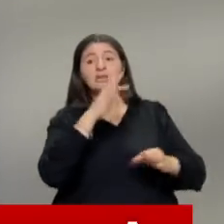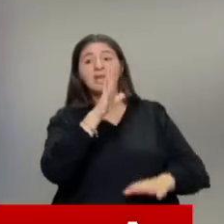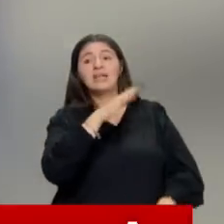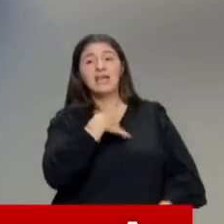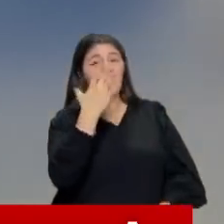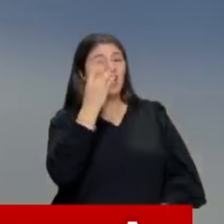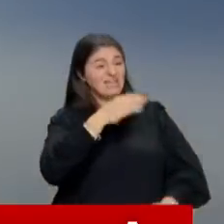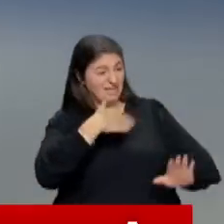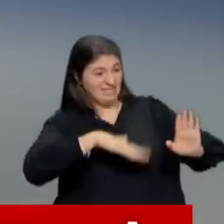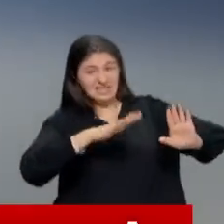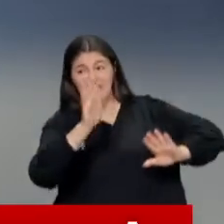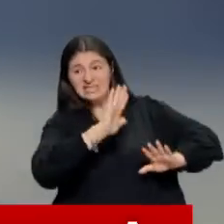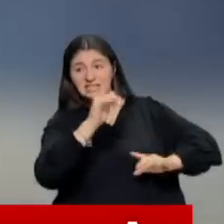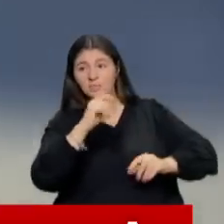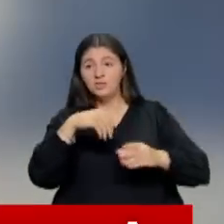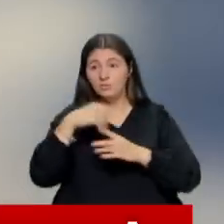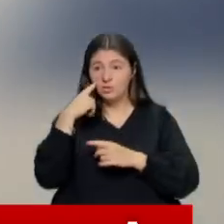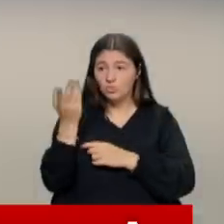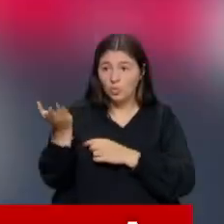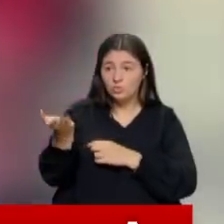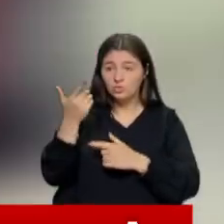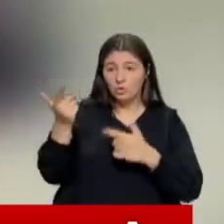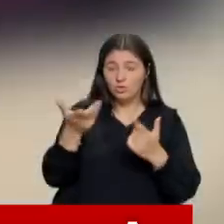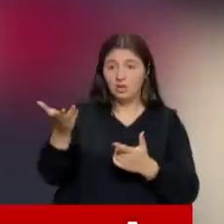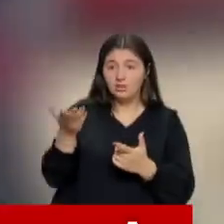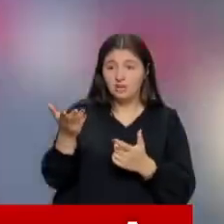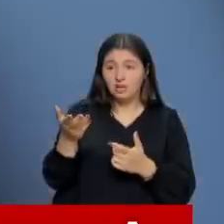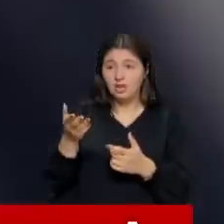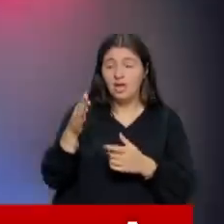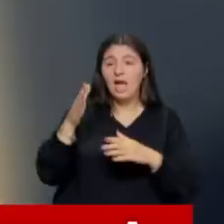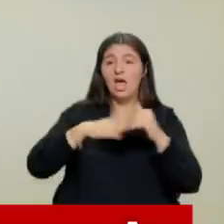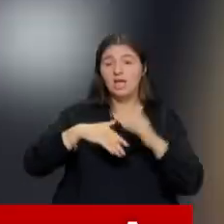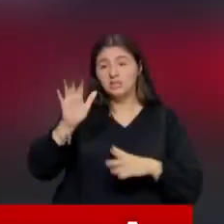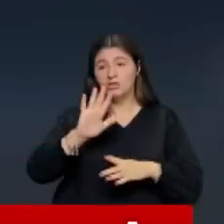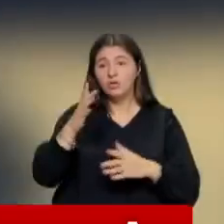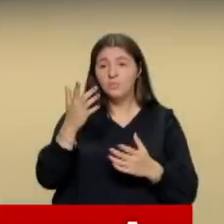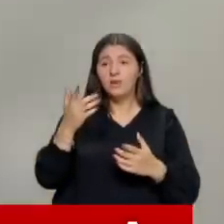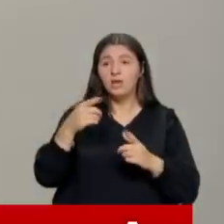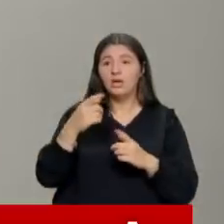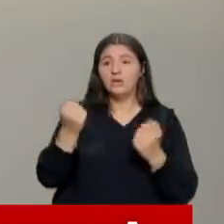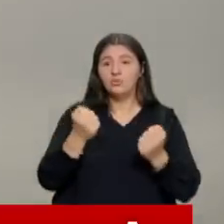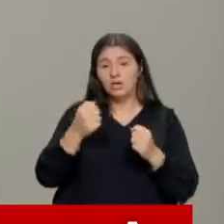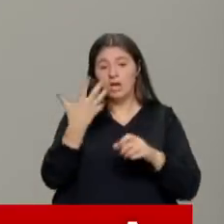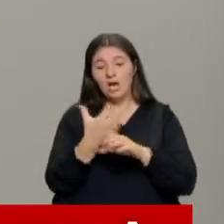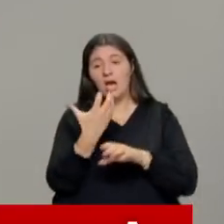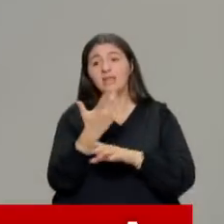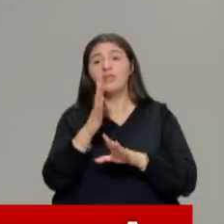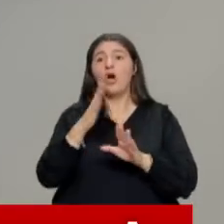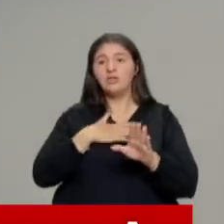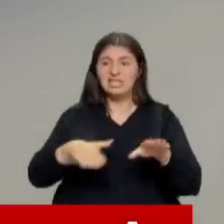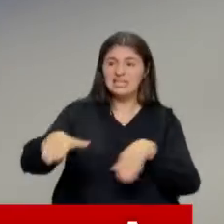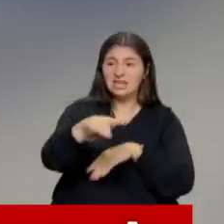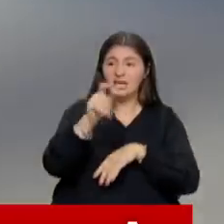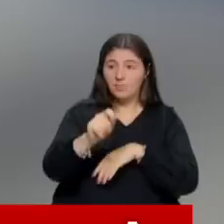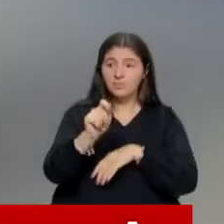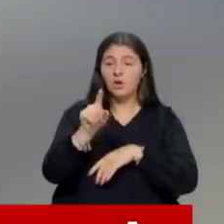de kendini fark ettirme çalışmak adına işte görüyoruz görüntülerde elini sallıyor Tabii ki Yanında sürücü kaydetmek yerine Keşke bir an önce önüne